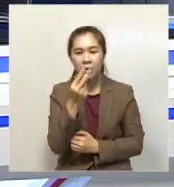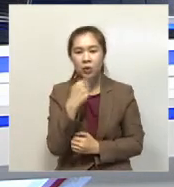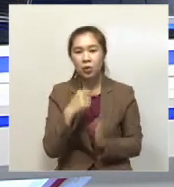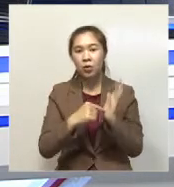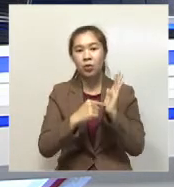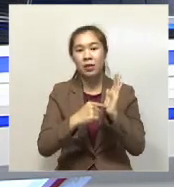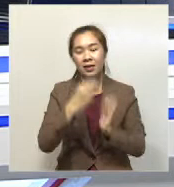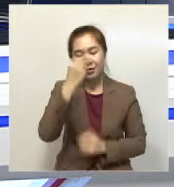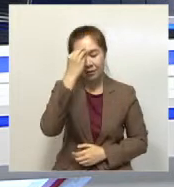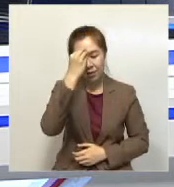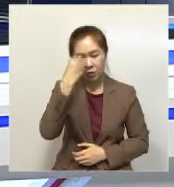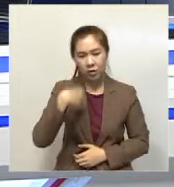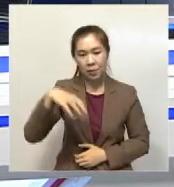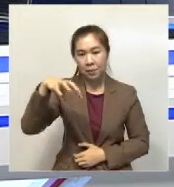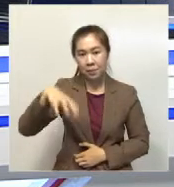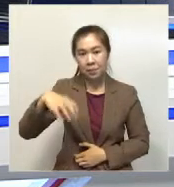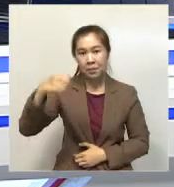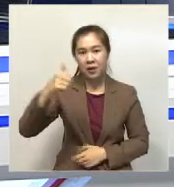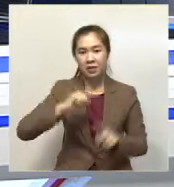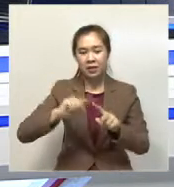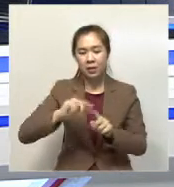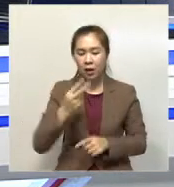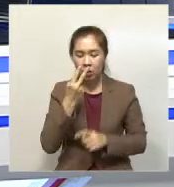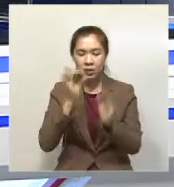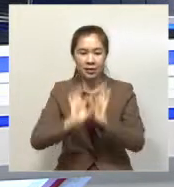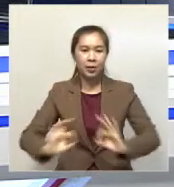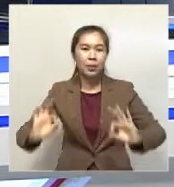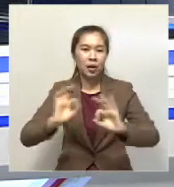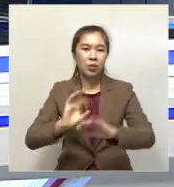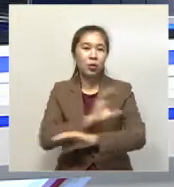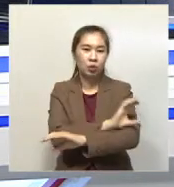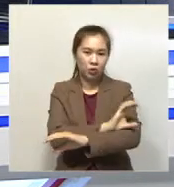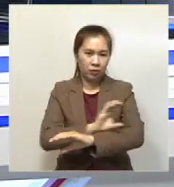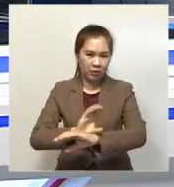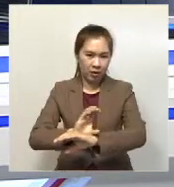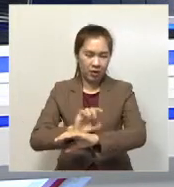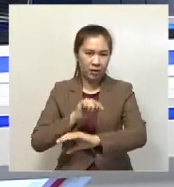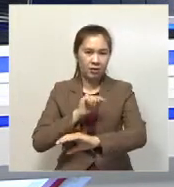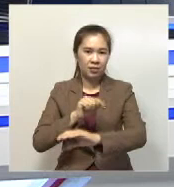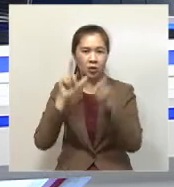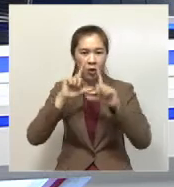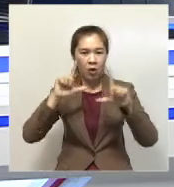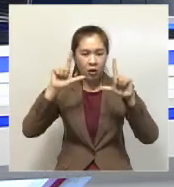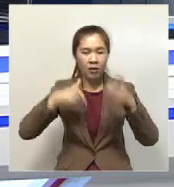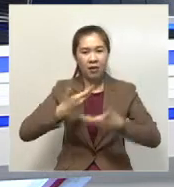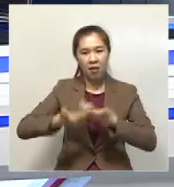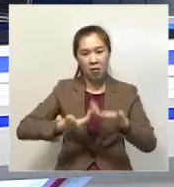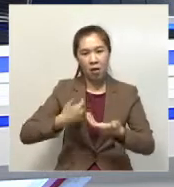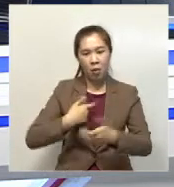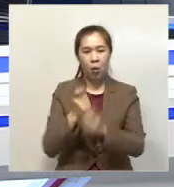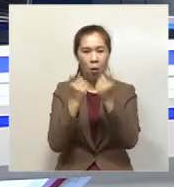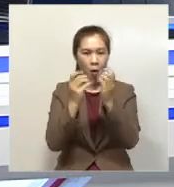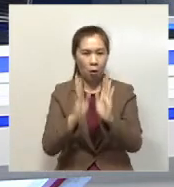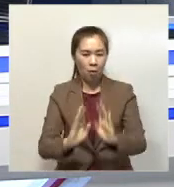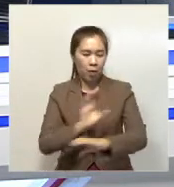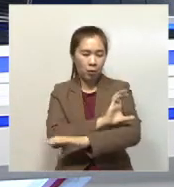ถ้ายกตัวอย่างญี่ปุ่นเนี่ยหลายๆเมืองเขาจะมีแบบให้ความสำคัญกับรถไฟเอารถไฟเนี่ยมาเป็นจุดขายจ้างดีไซเนอร์มาออก